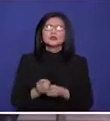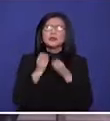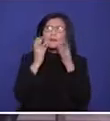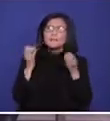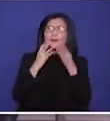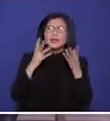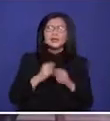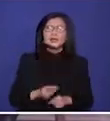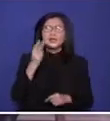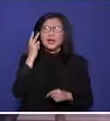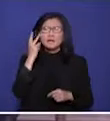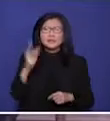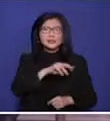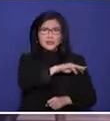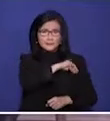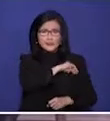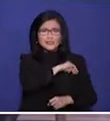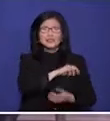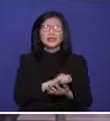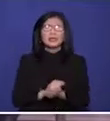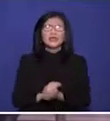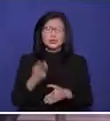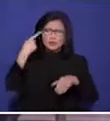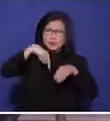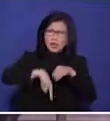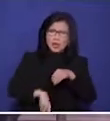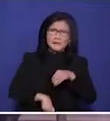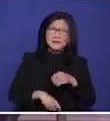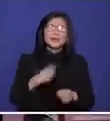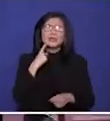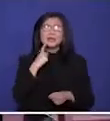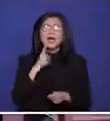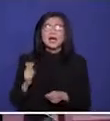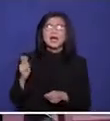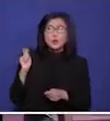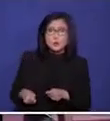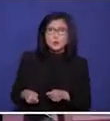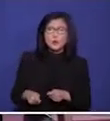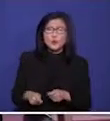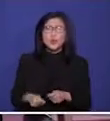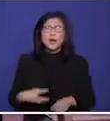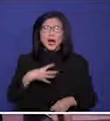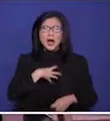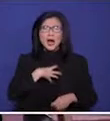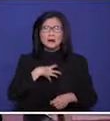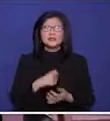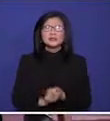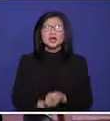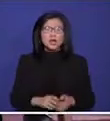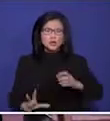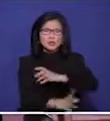visi, misi, dan program mereka secara mendalam tentang hukum, HAM, korupsi, dan